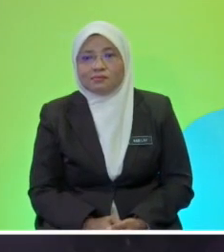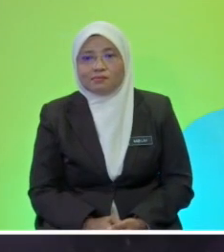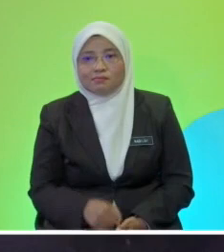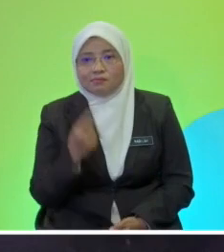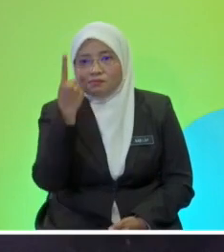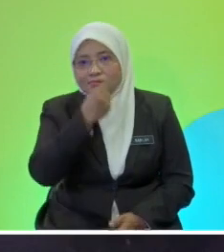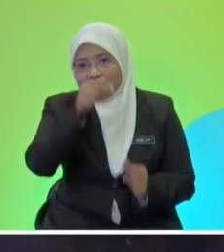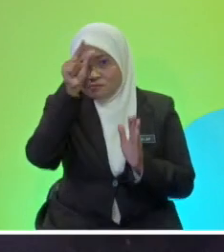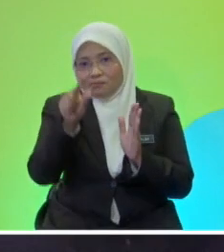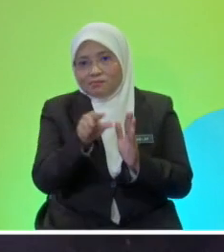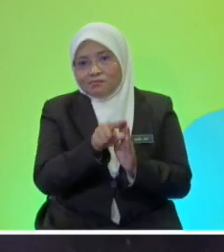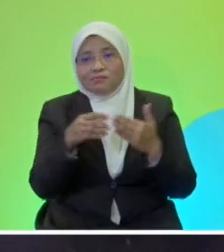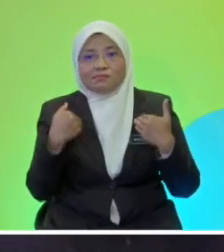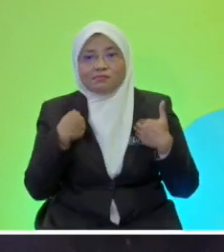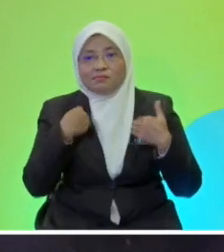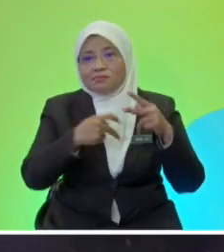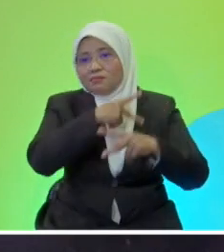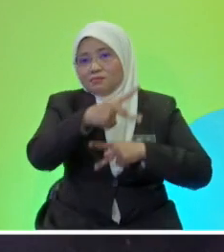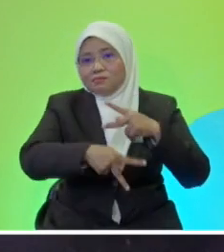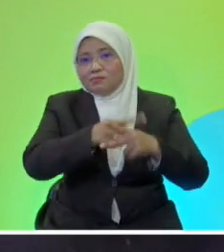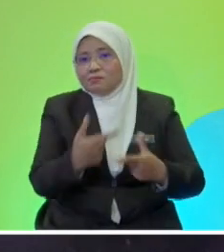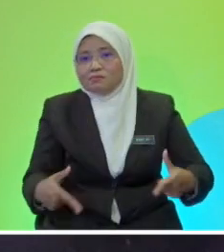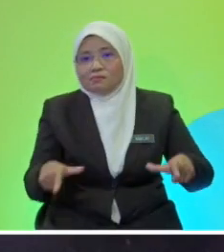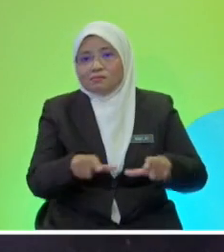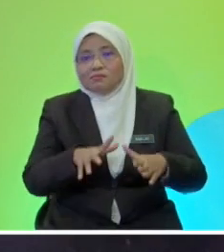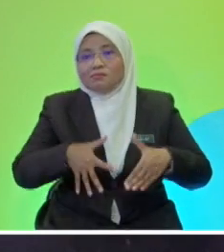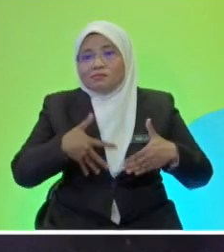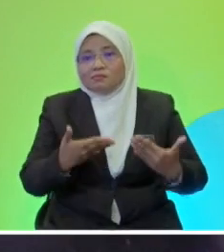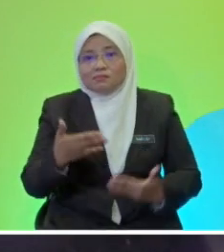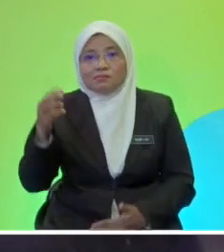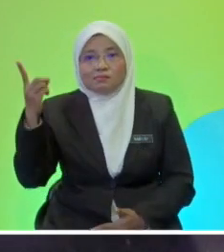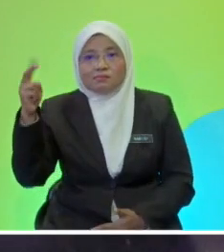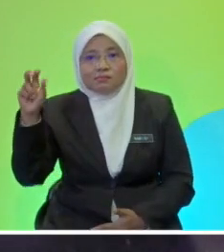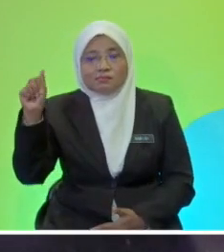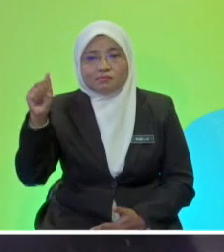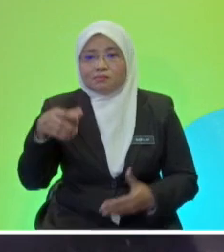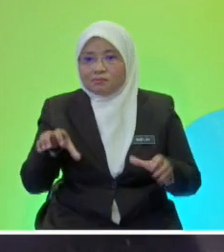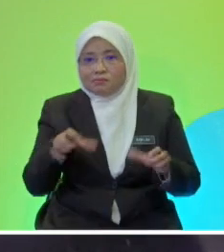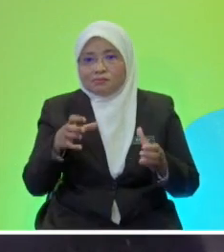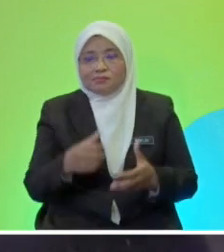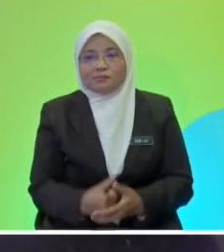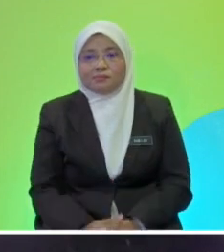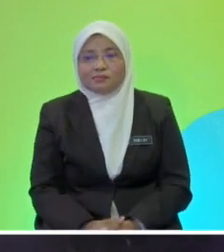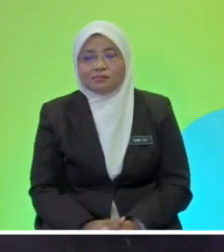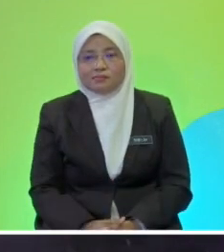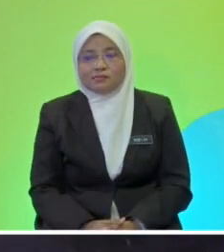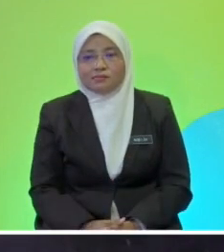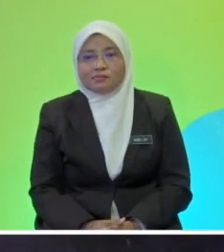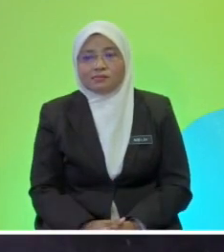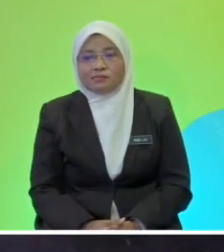proses-proses yang berlaku bagaimana dia ini rekomendasi ini di jalan geng oke oke oke